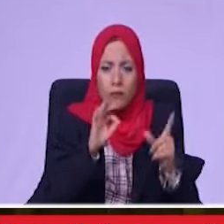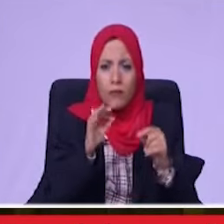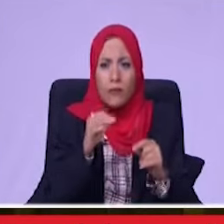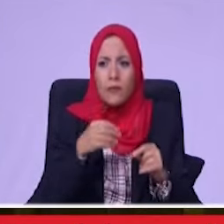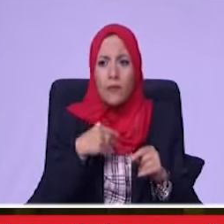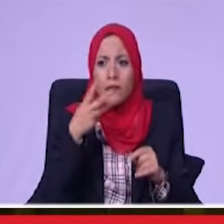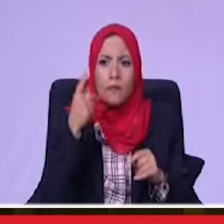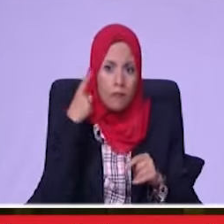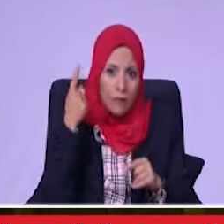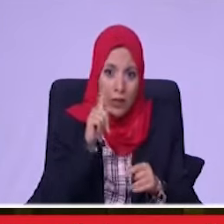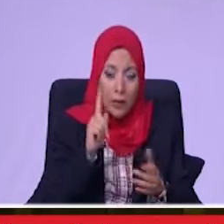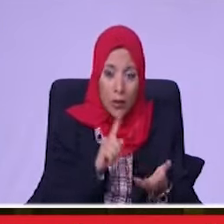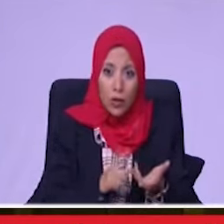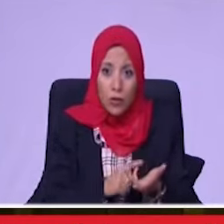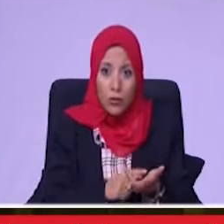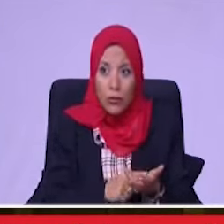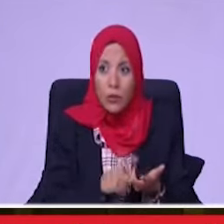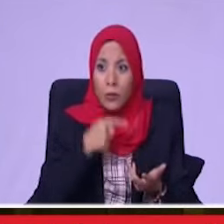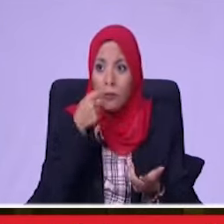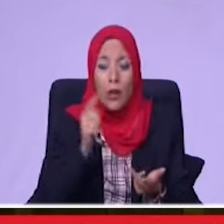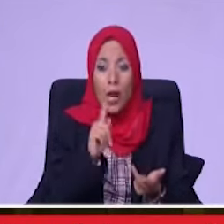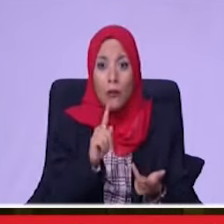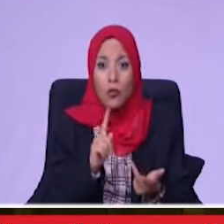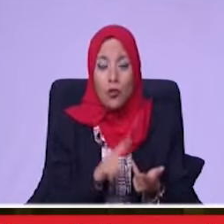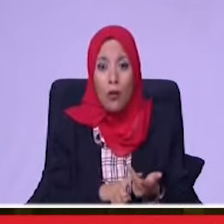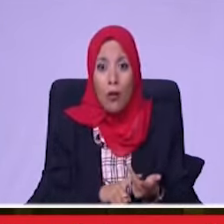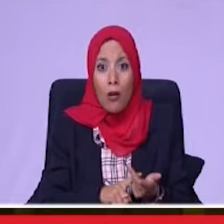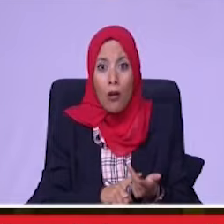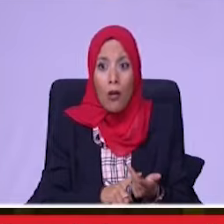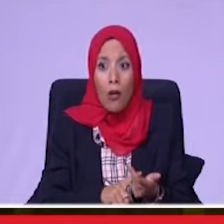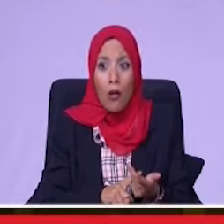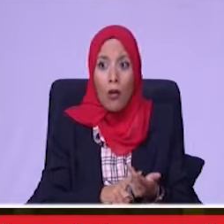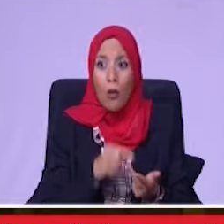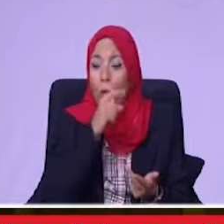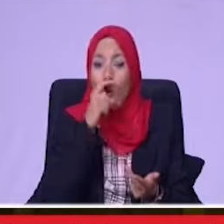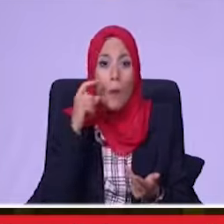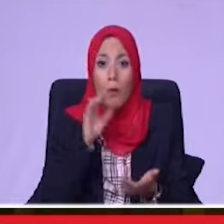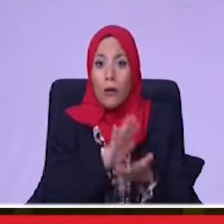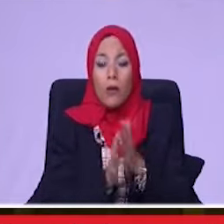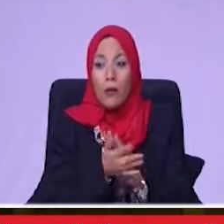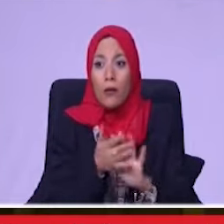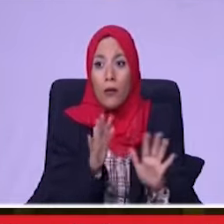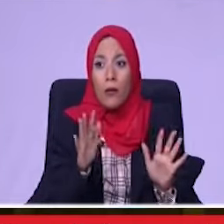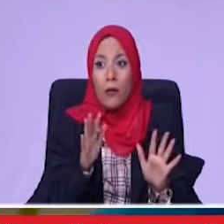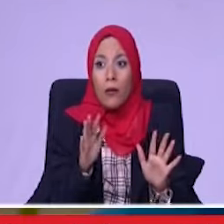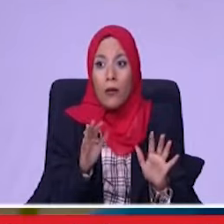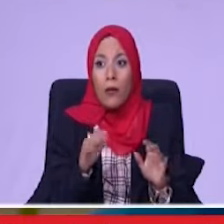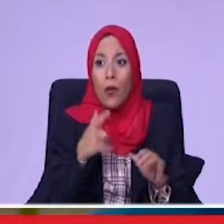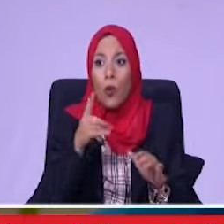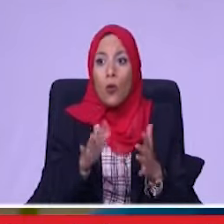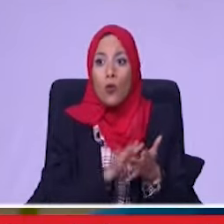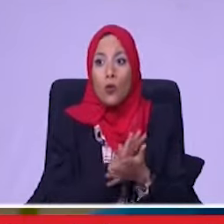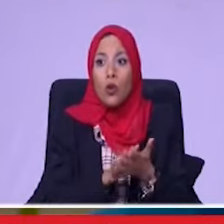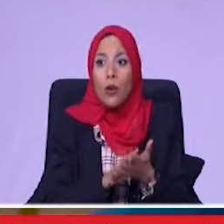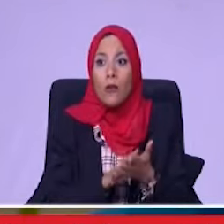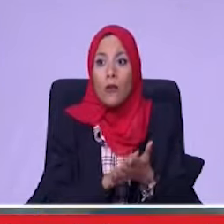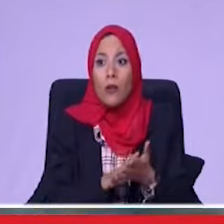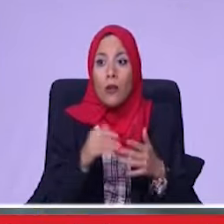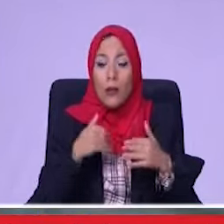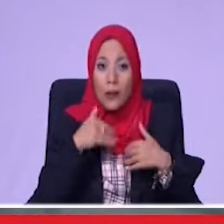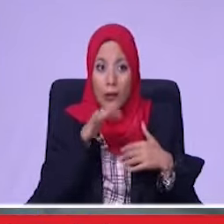يسمع ولا يتكلم الا بالقران. تمام. اشرح لي الوضع ايه بالظبط.